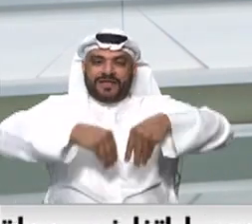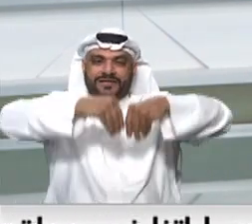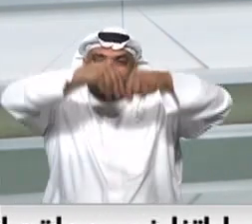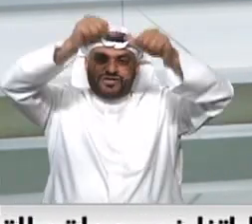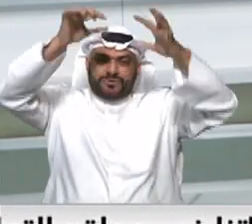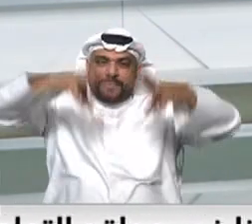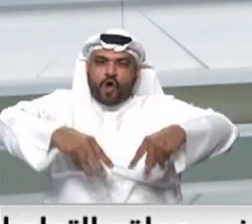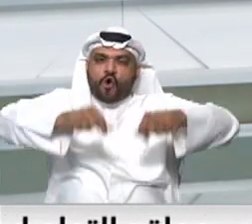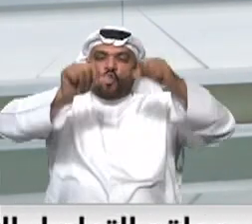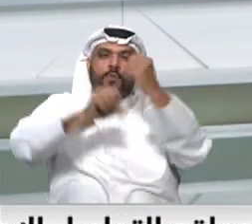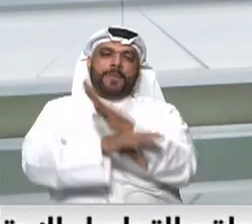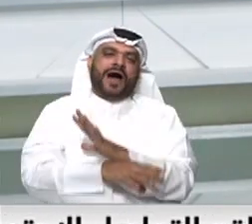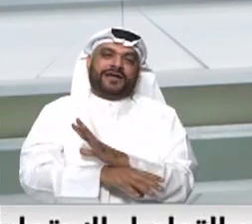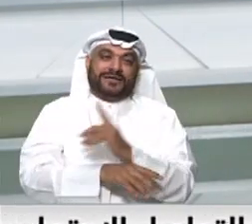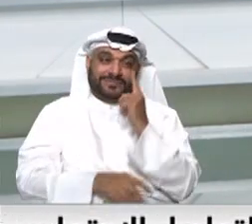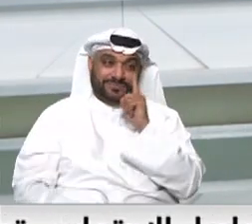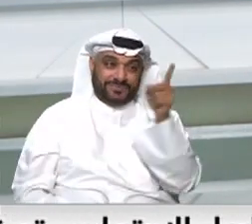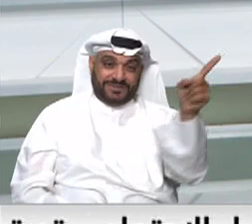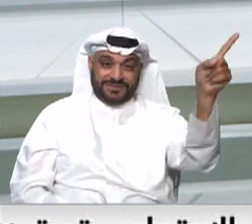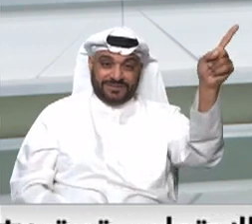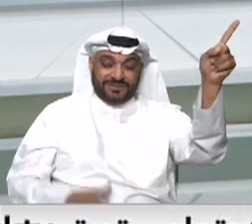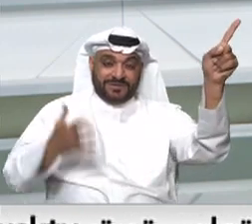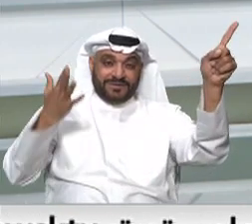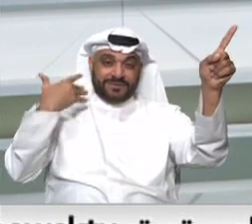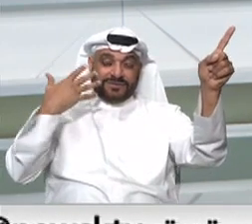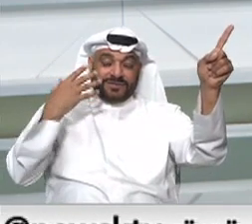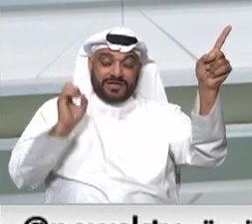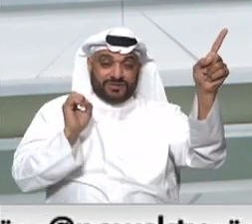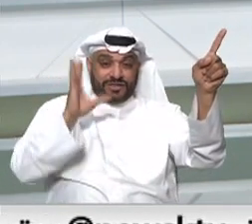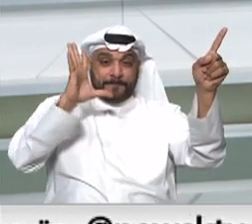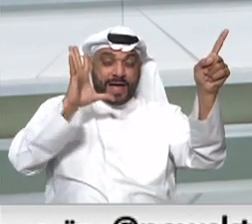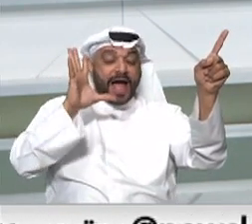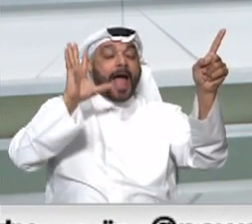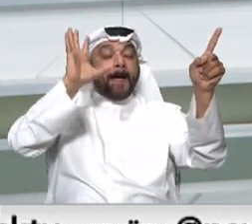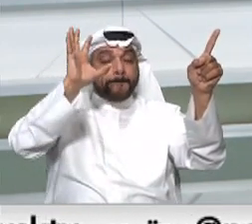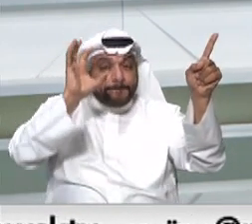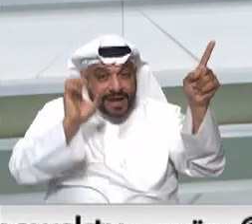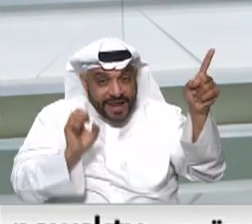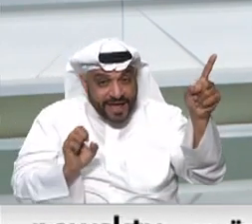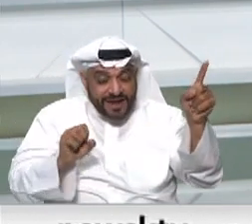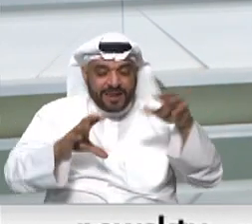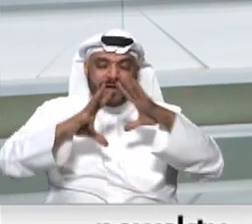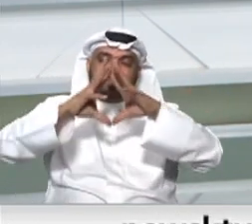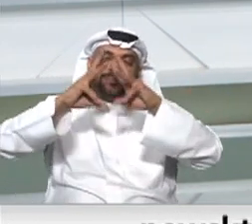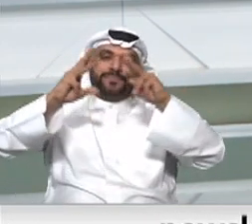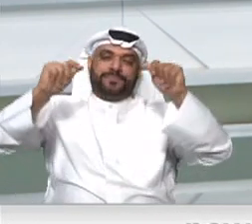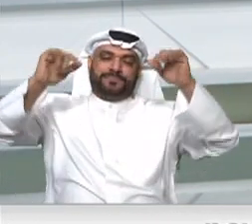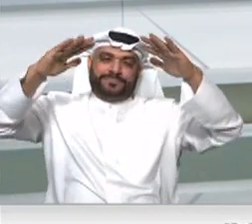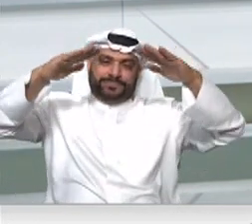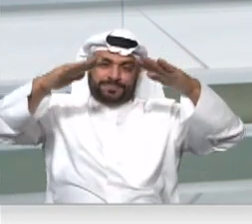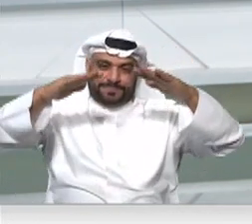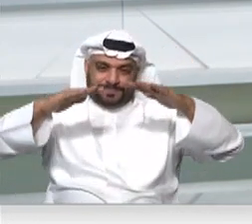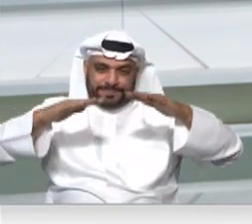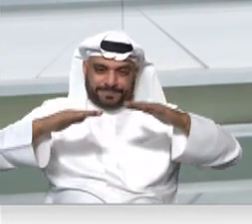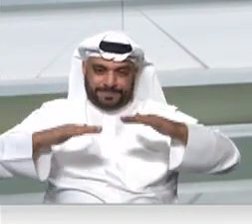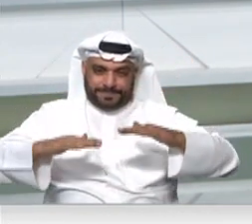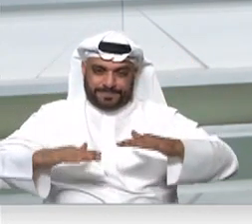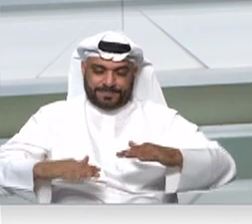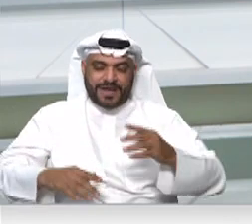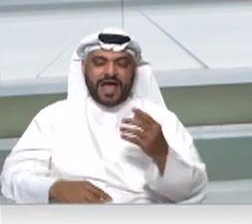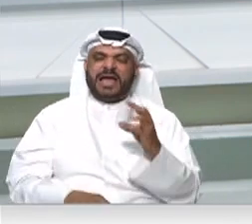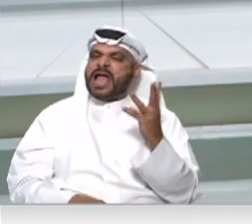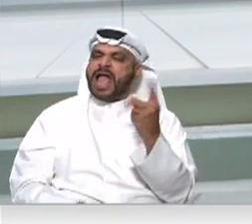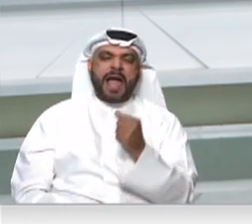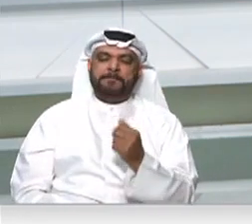الغربيه من 12 الى 40 كيلو متر في الساعه خلال النهار لكن خلال المساء تتراجع سرعه الرياح تدريجيا وتكون من عشره